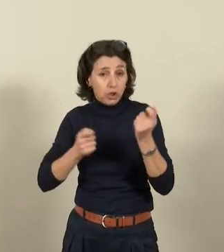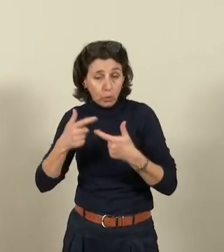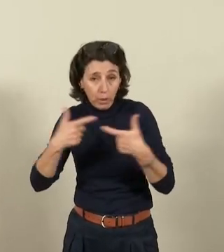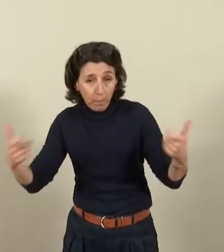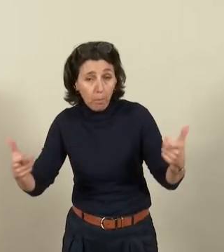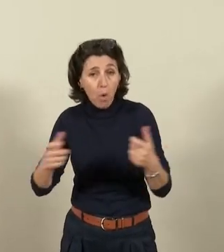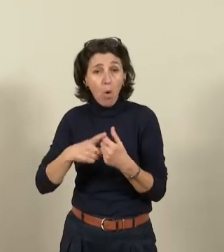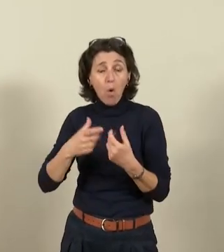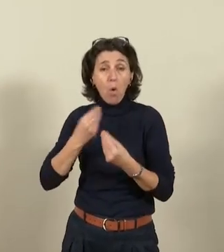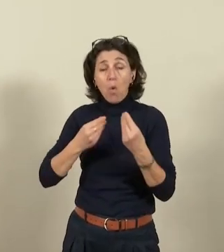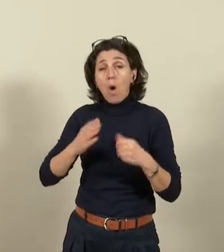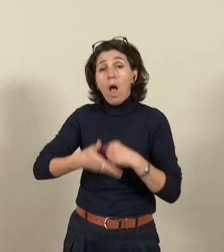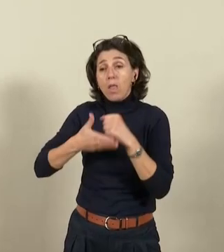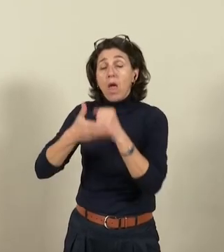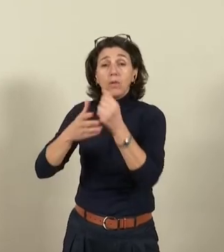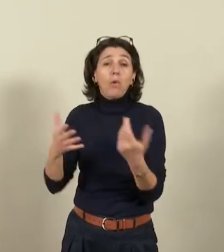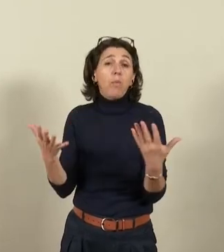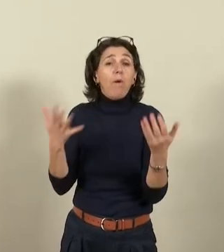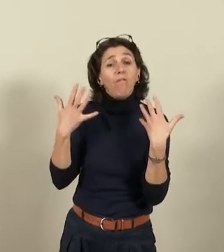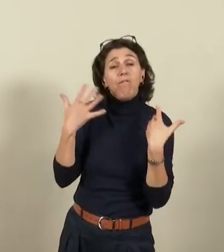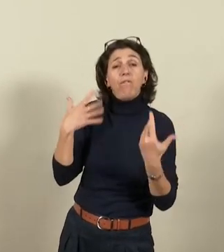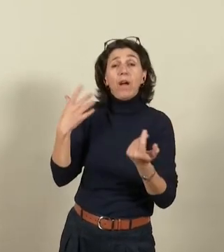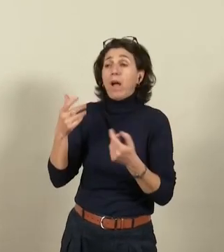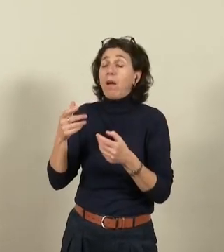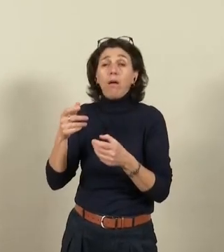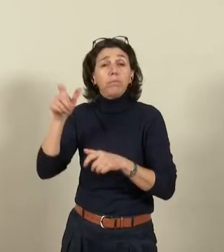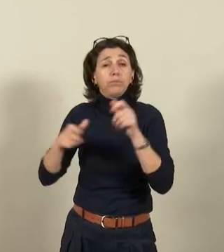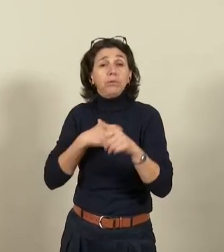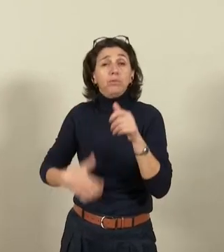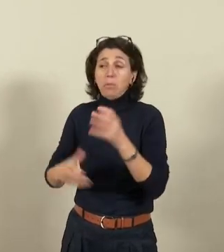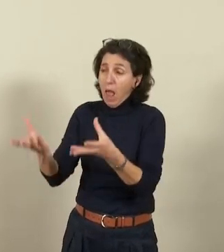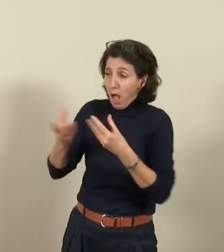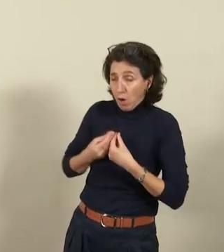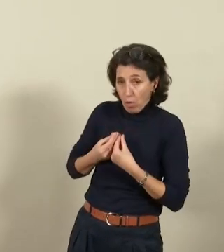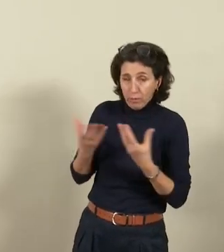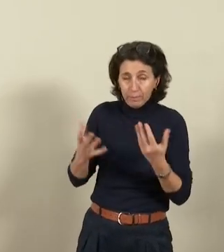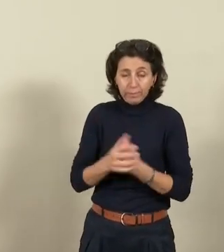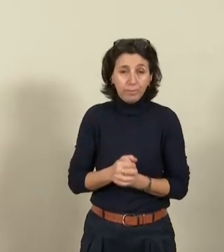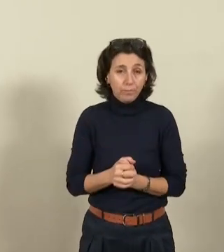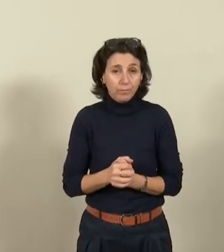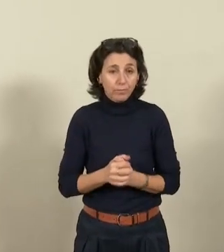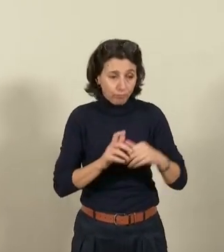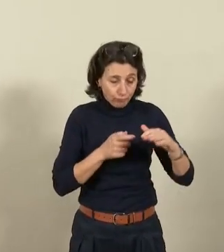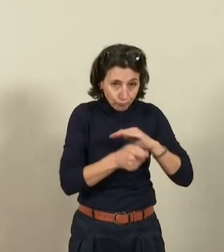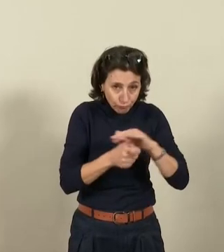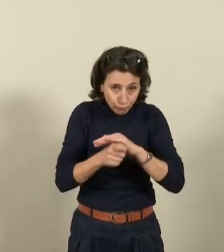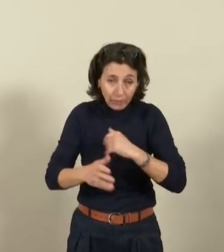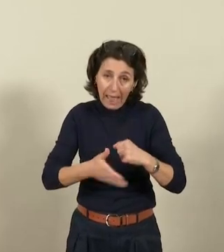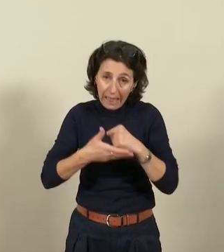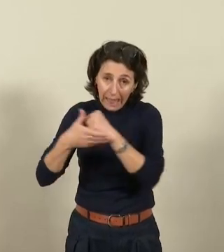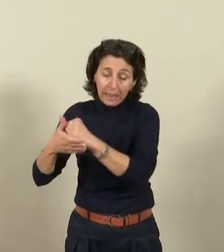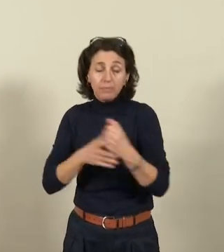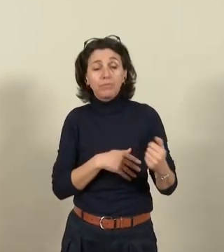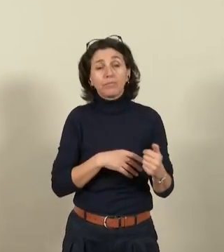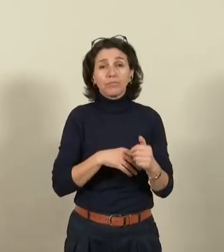frais d'une association accueillant du personnel municipal mis à disposition chaque aide est ensuite soumise à de